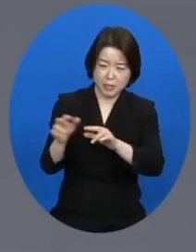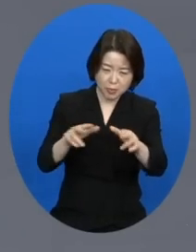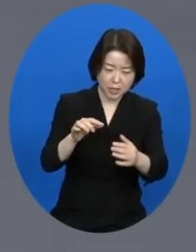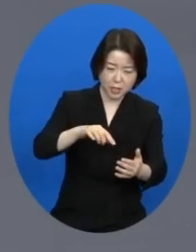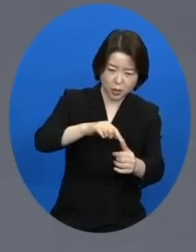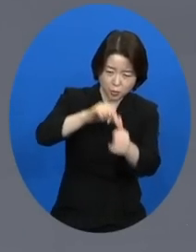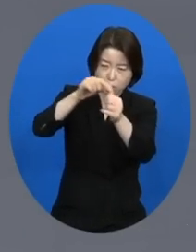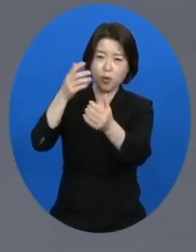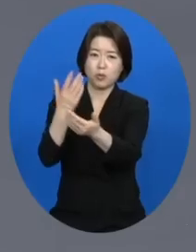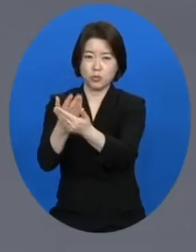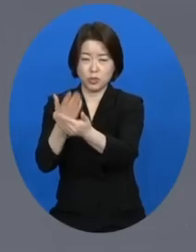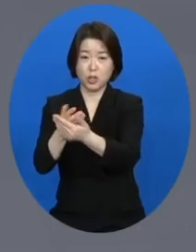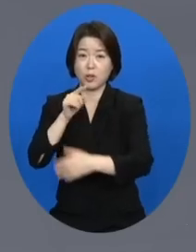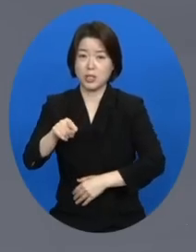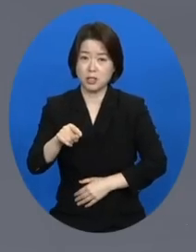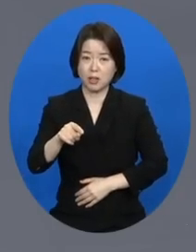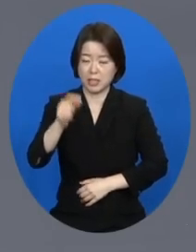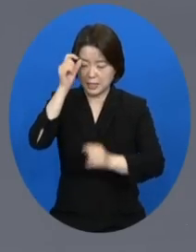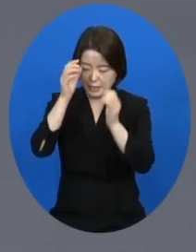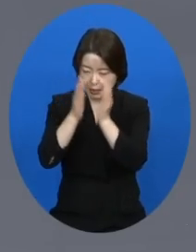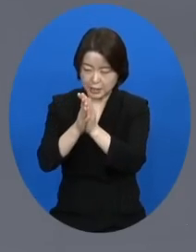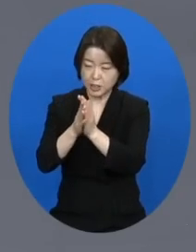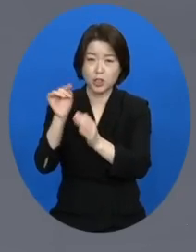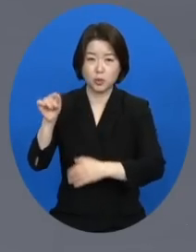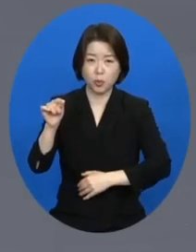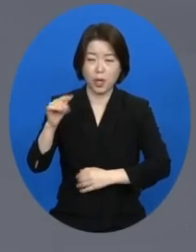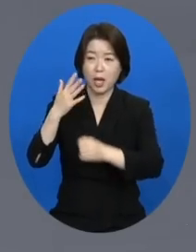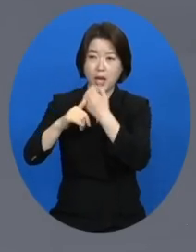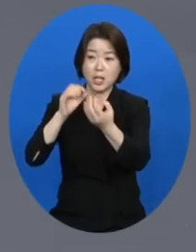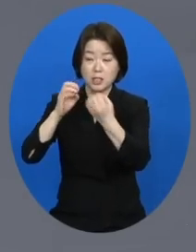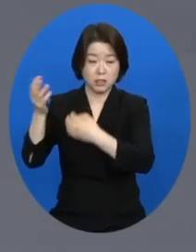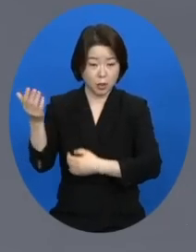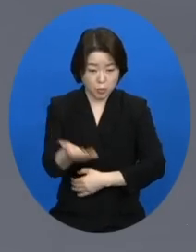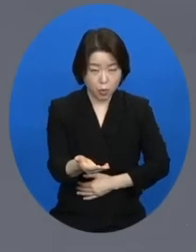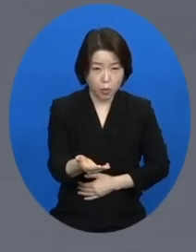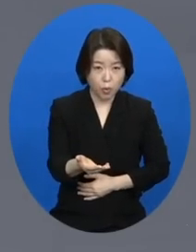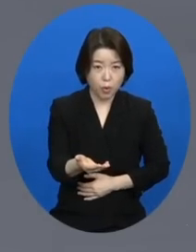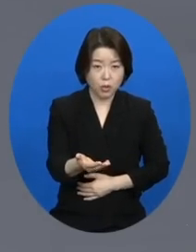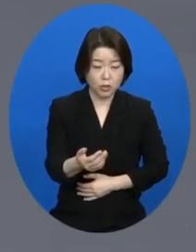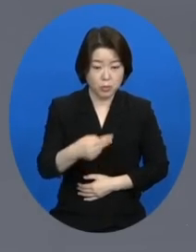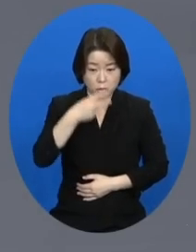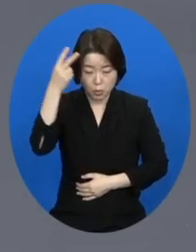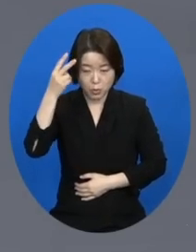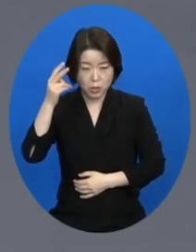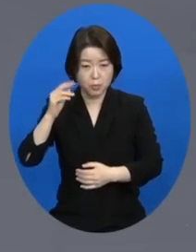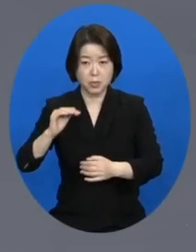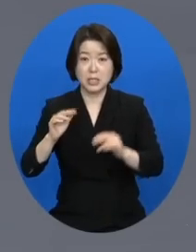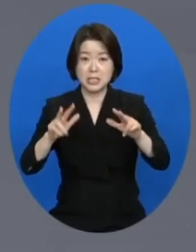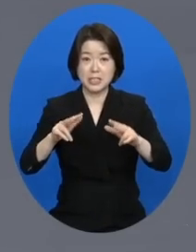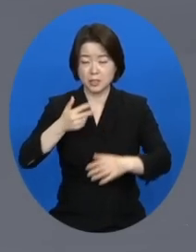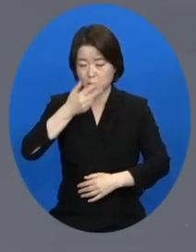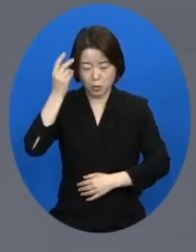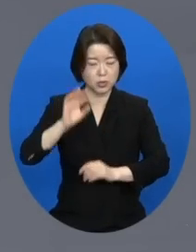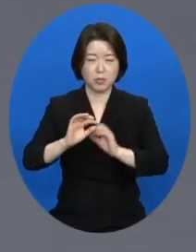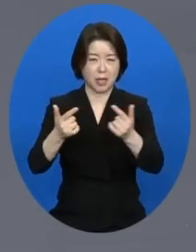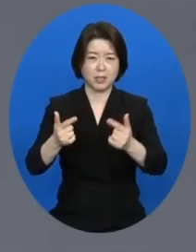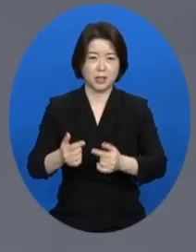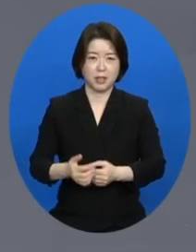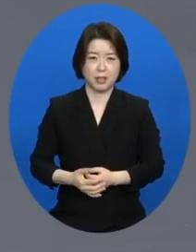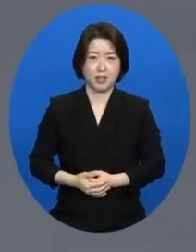구덩이에서 건져주세요라는 그 기도에 하나님이 응답하셨다면 요셉은 요셉이 안 됐겠죠. 그러니까